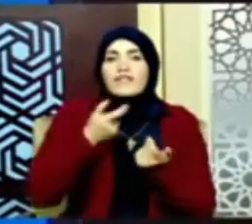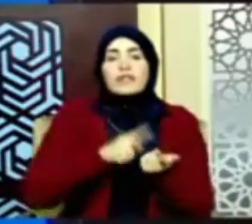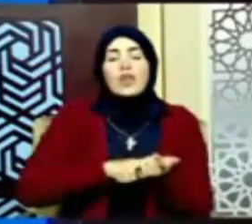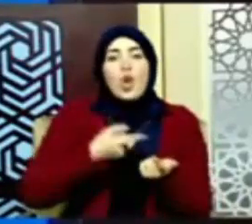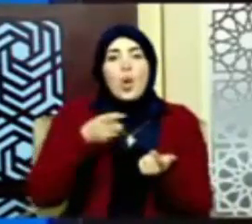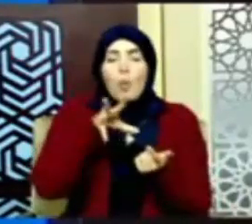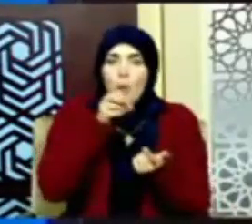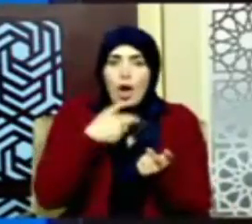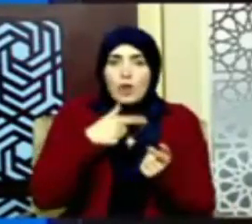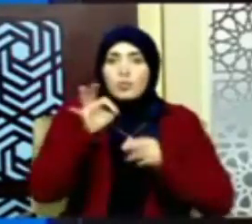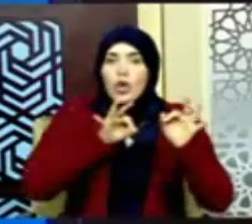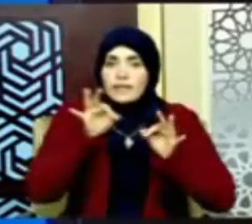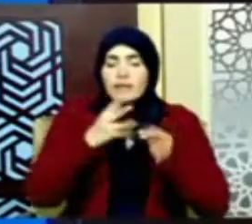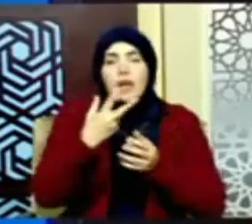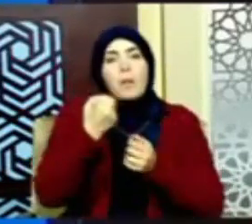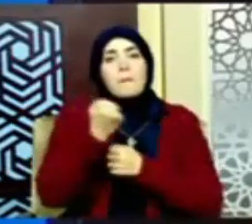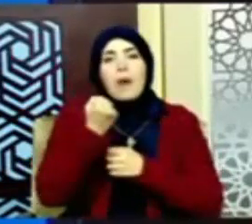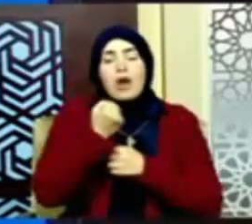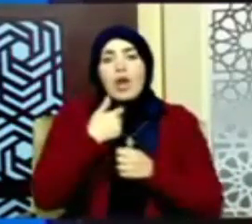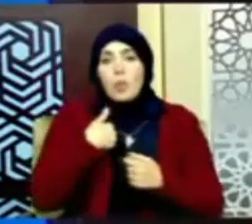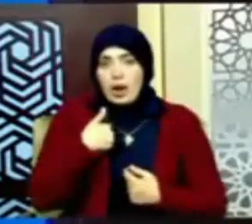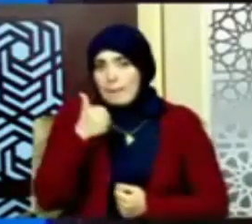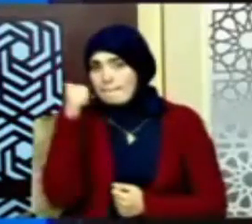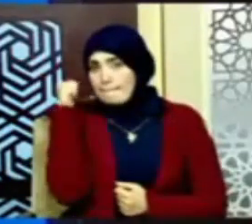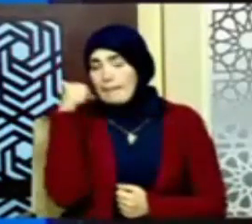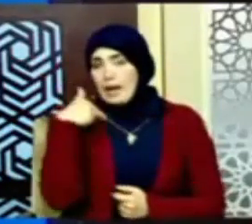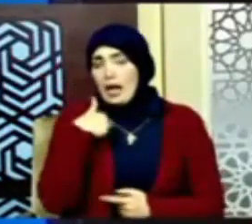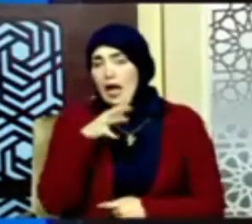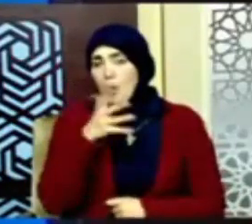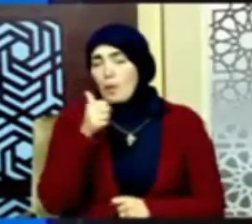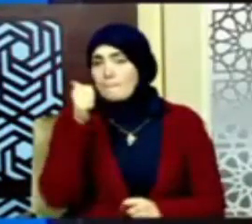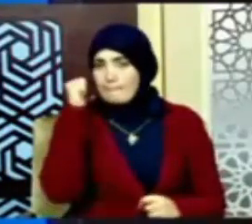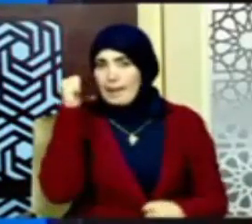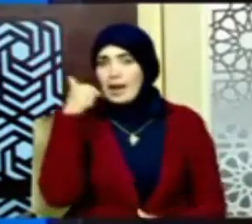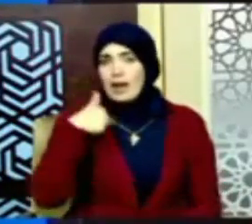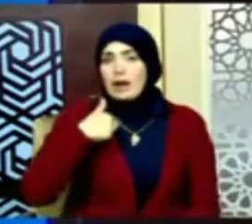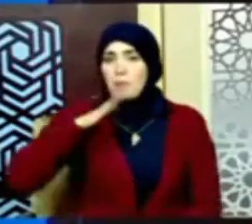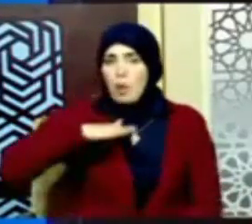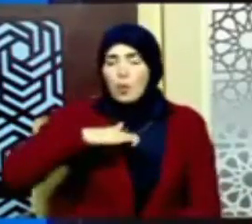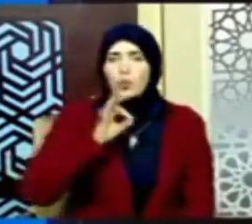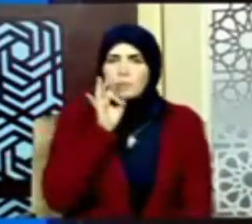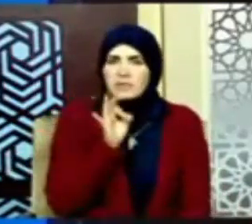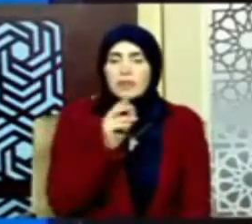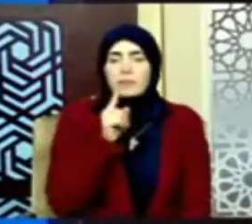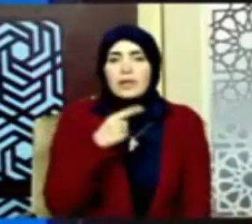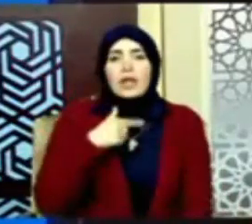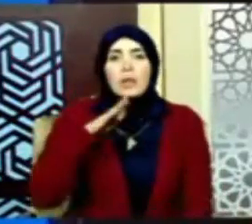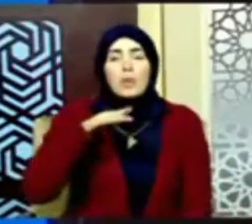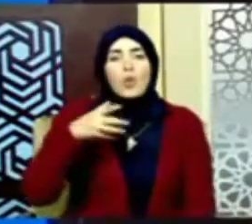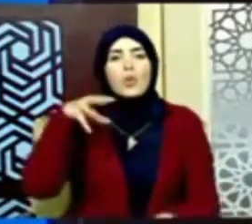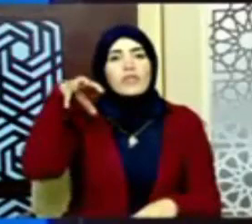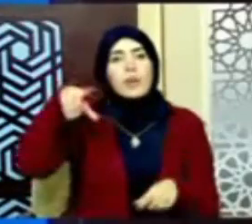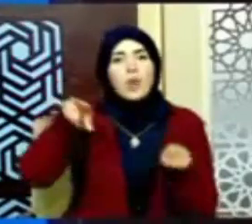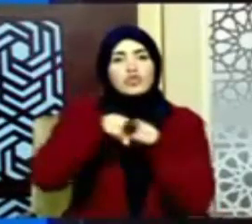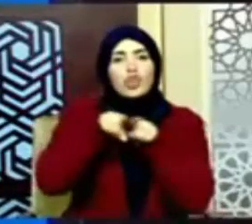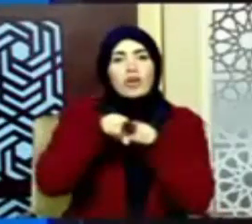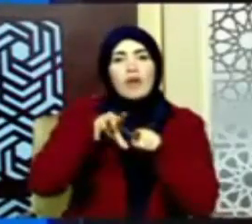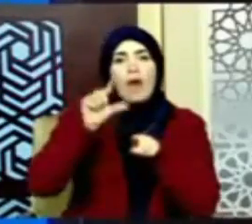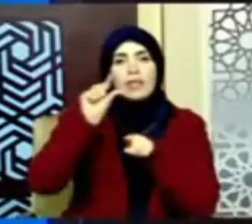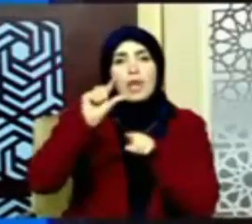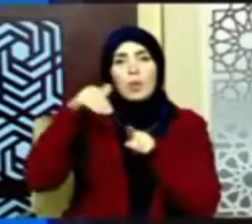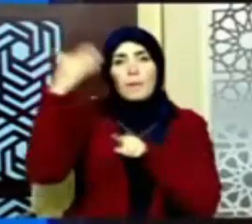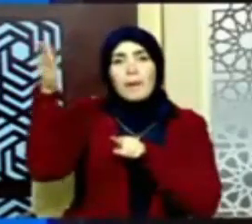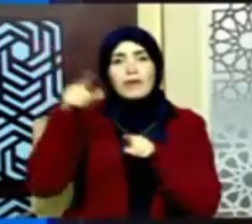وكنت يعني بالأمس أو أمس تحديداً في إحدى الدول الشقيقة، وكم